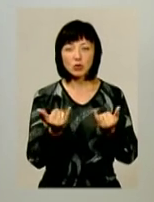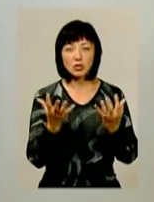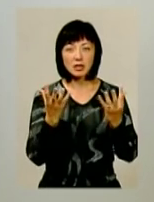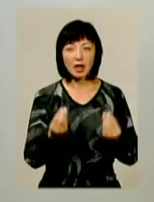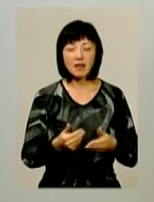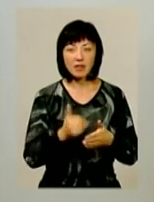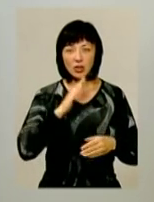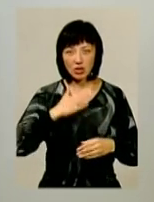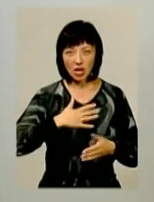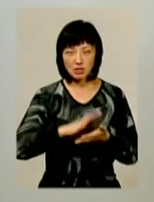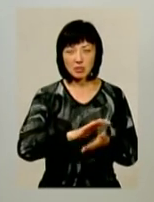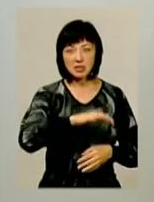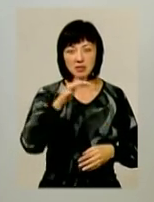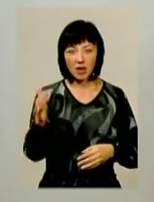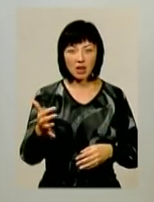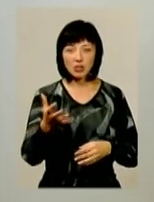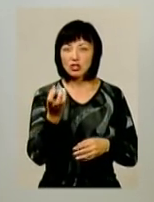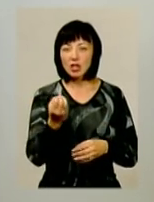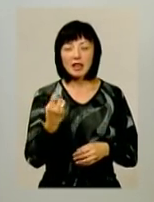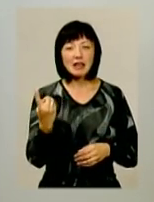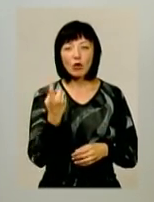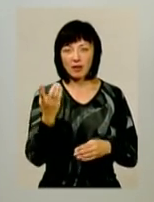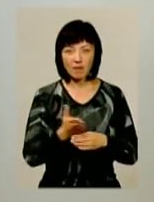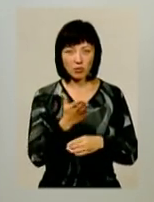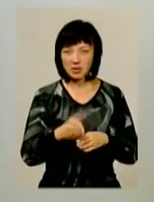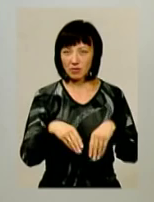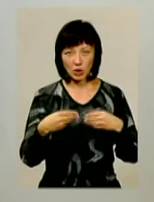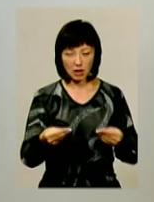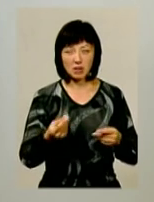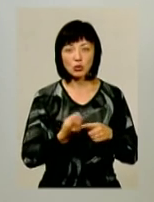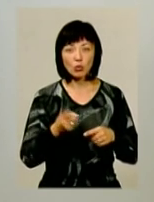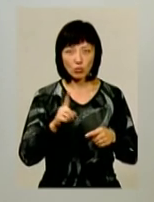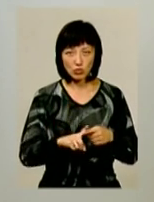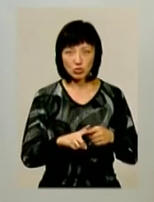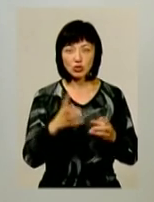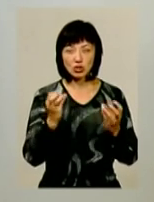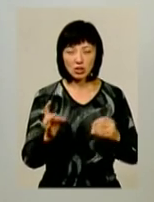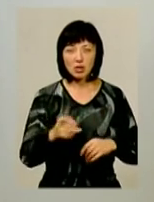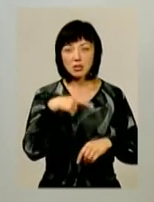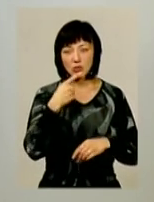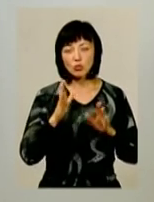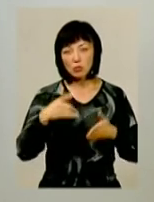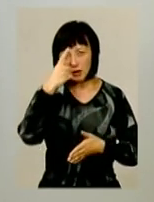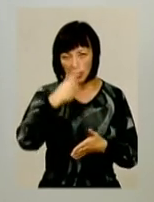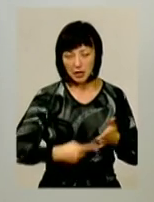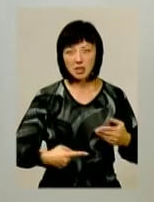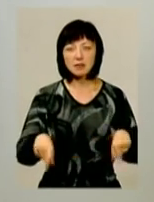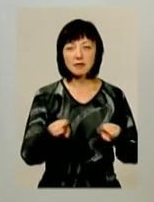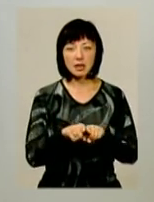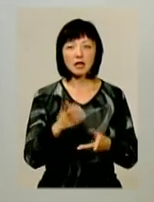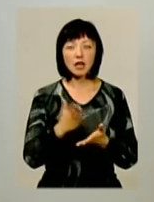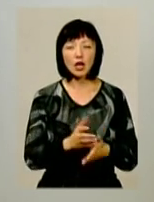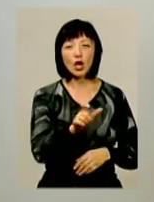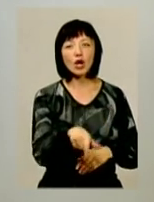від наших сміттєзвалищ, напевно, ще ні одне виробництво не дасть. Тому, ще раз кажу, будемо надіятися, що все-таки є